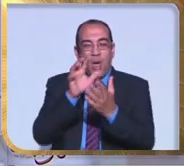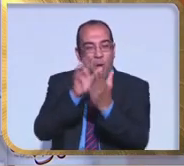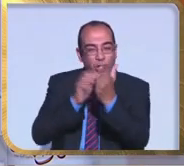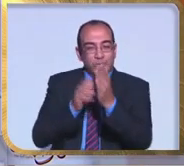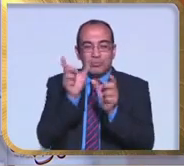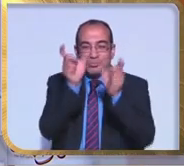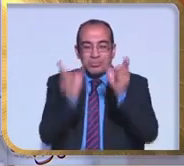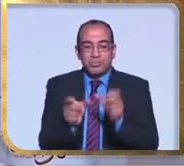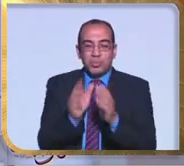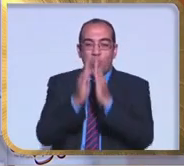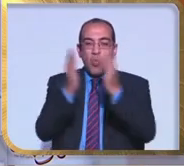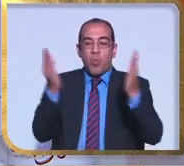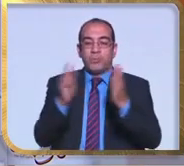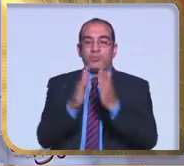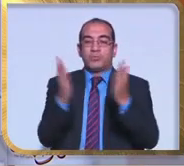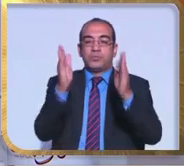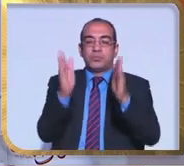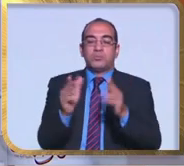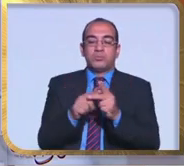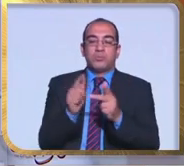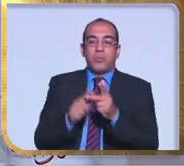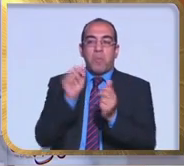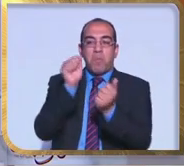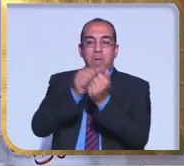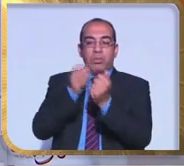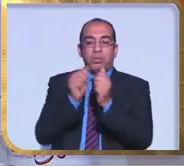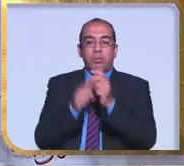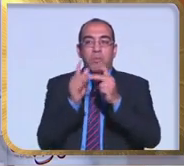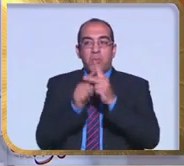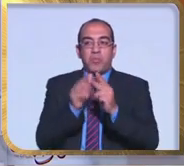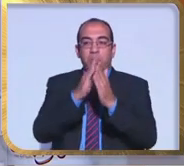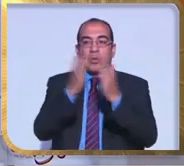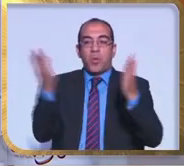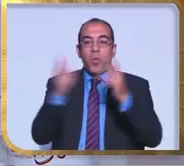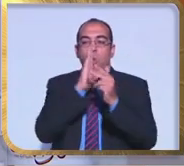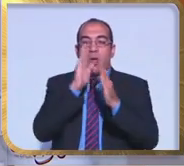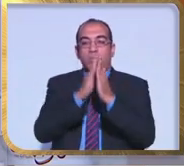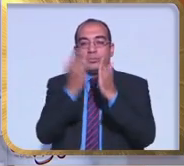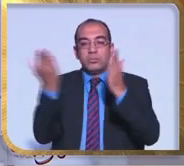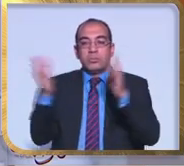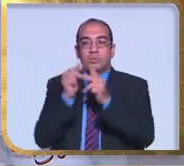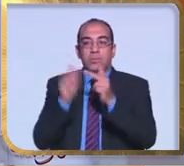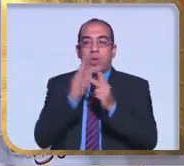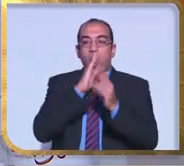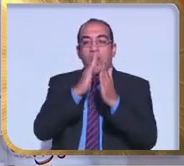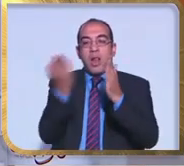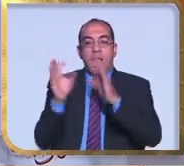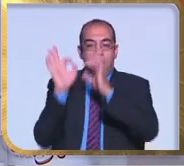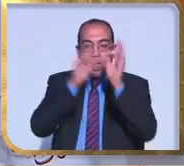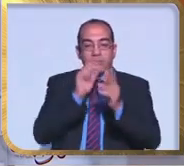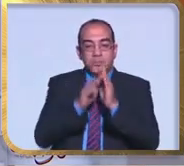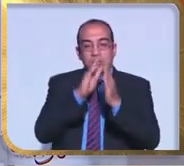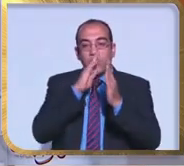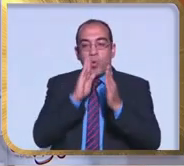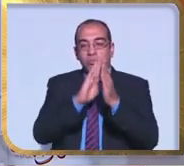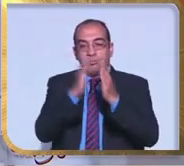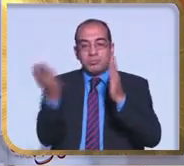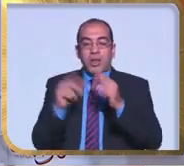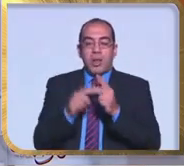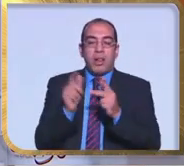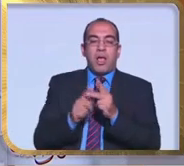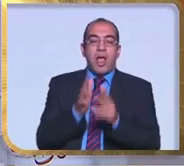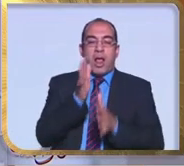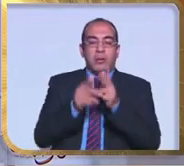يعني أحاول تكون المصاحف المطبوعة بتبقى نهاية الورقة مع نهاية الآية، بقلل الحركة